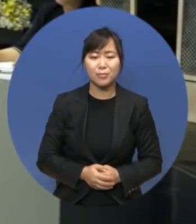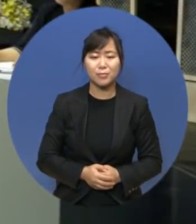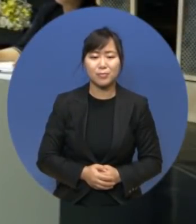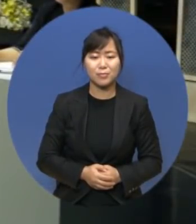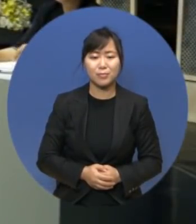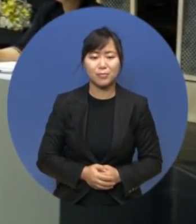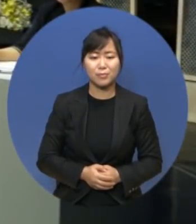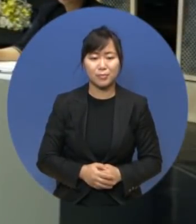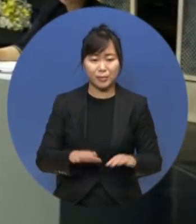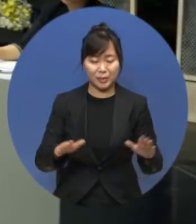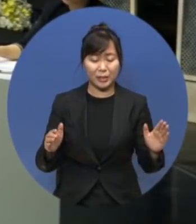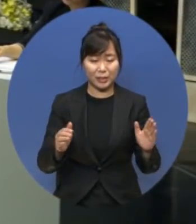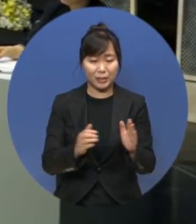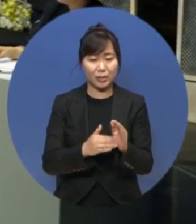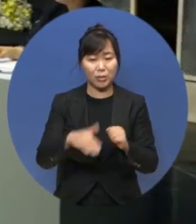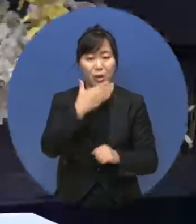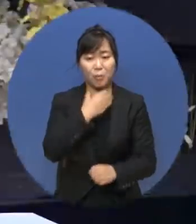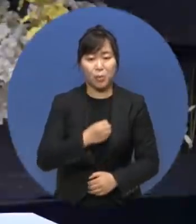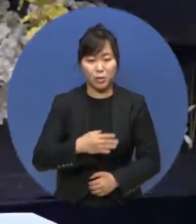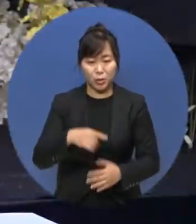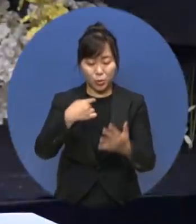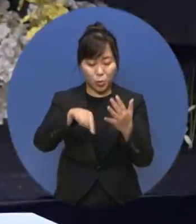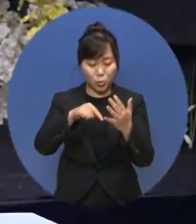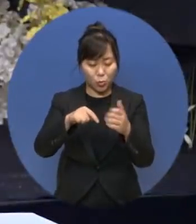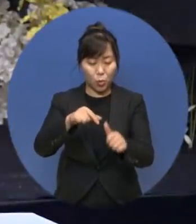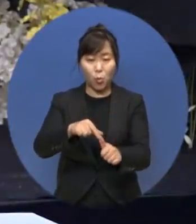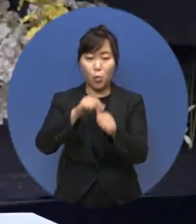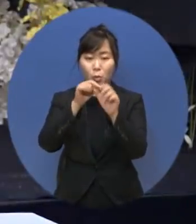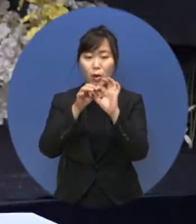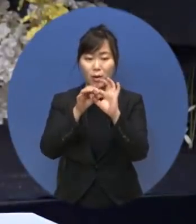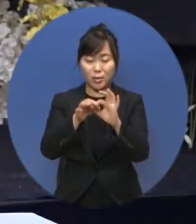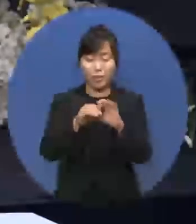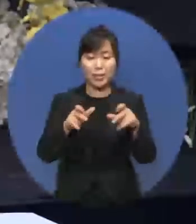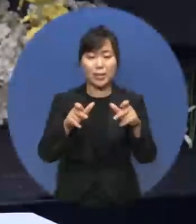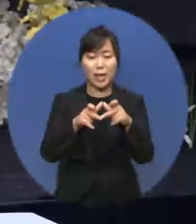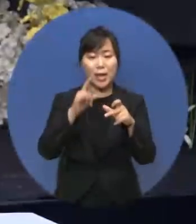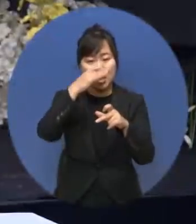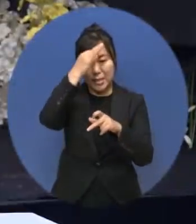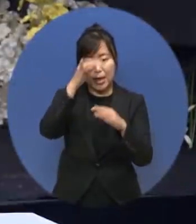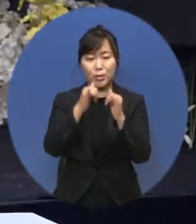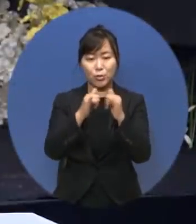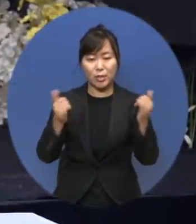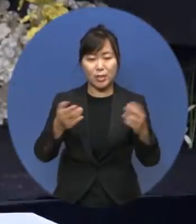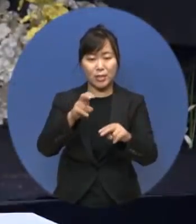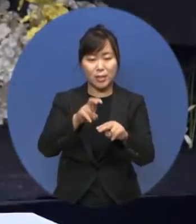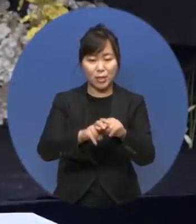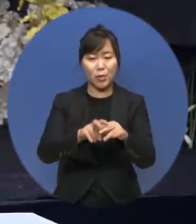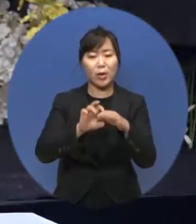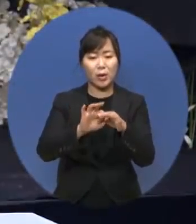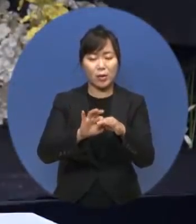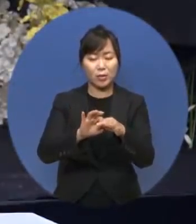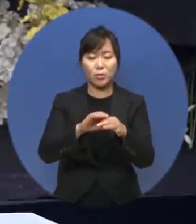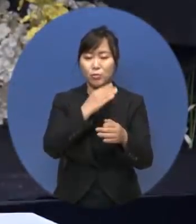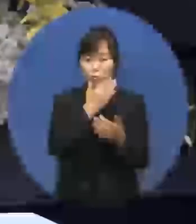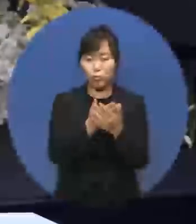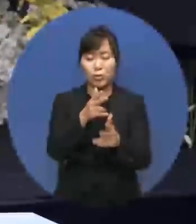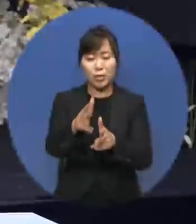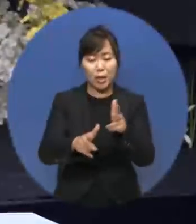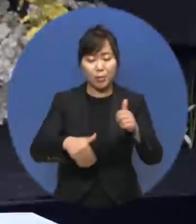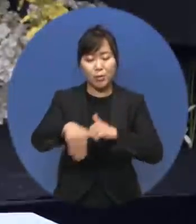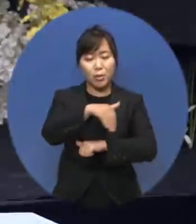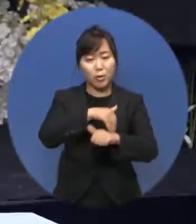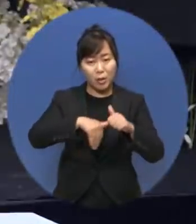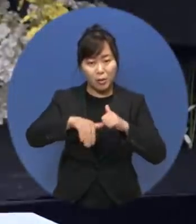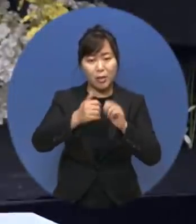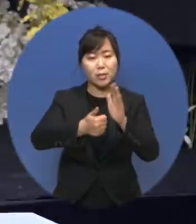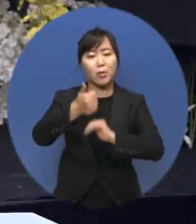네, 지금까지 우리가 복지, 교육, 고용 부분에서 장애 예술인 일자리와 관련한 주요 사업의